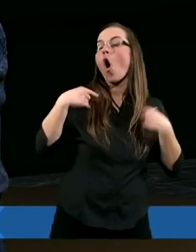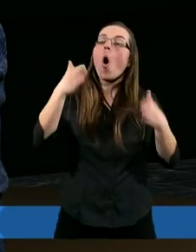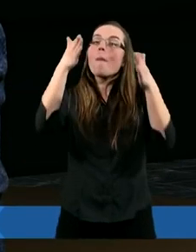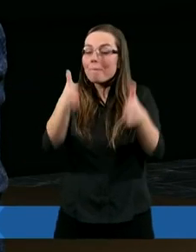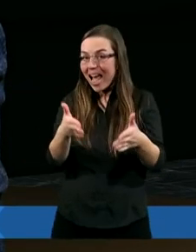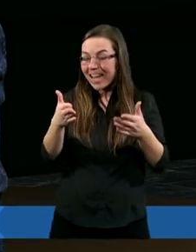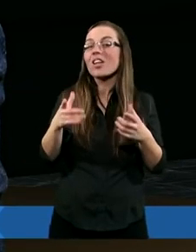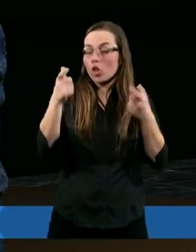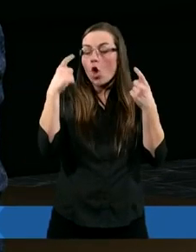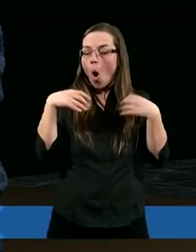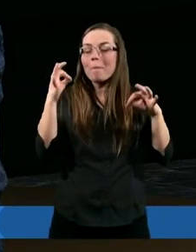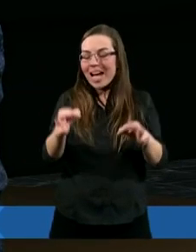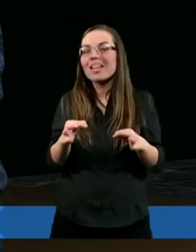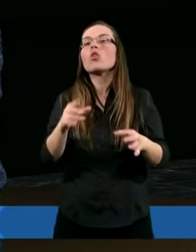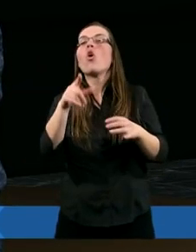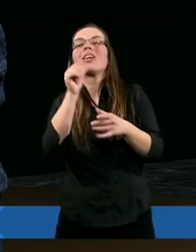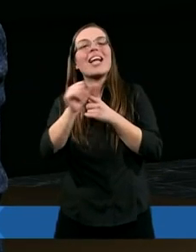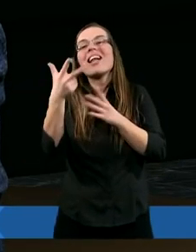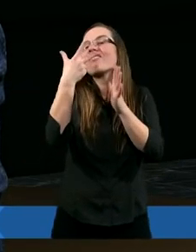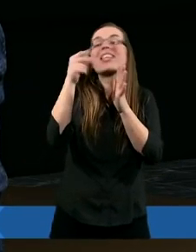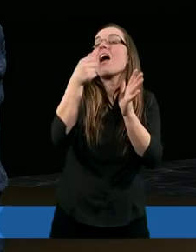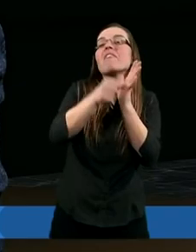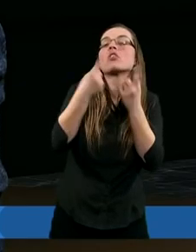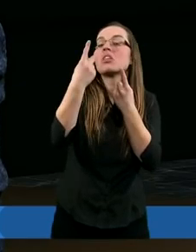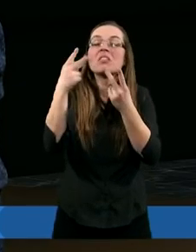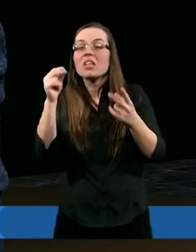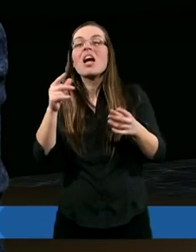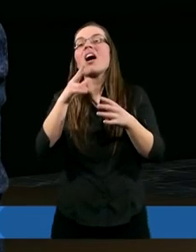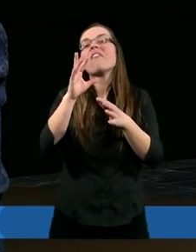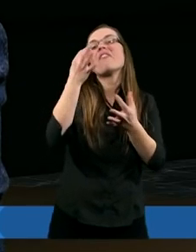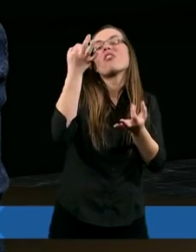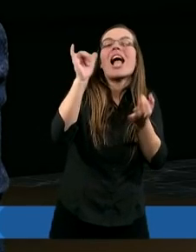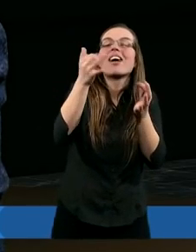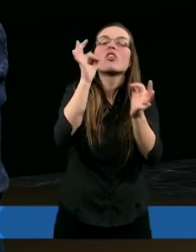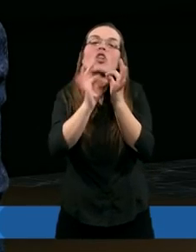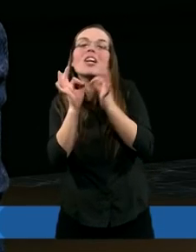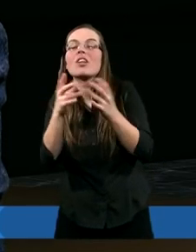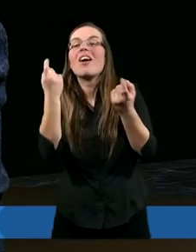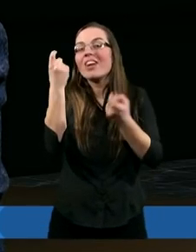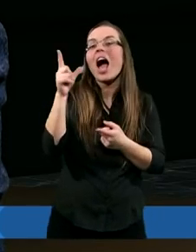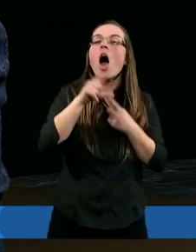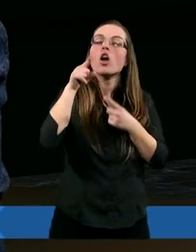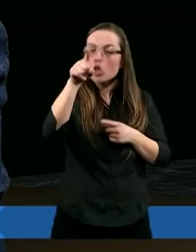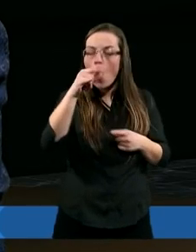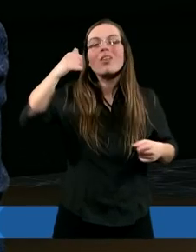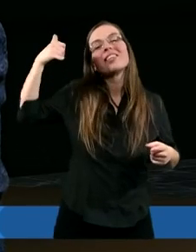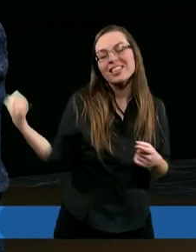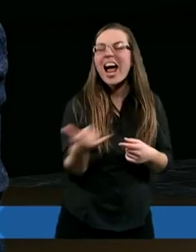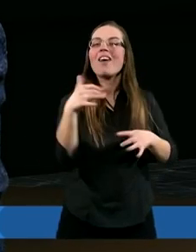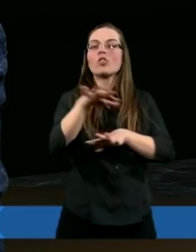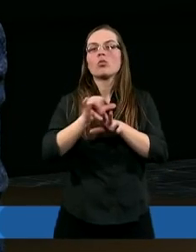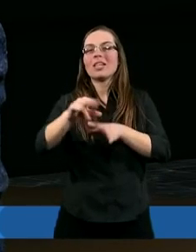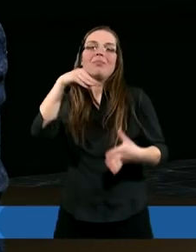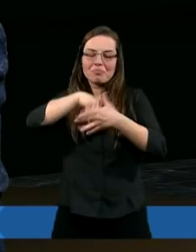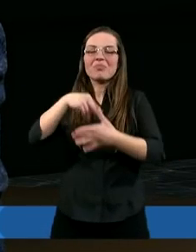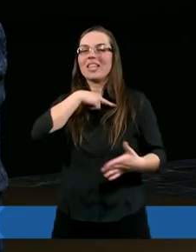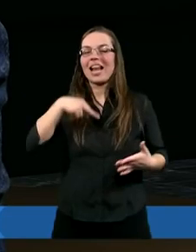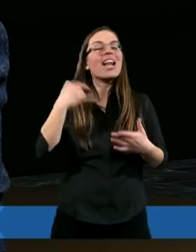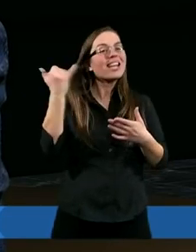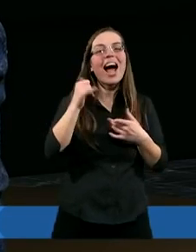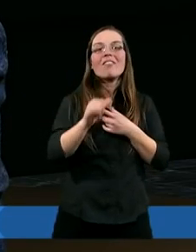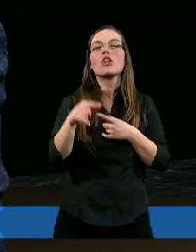obecność, jego bliskość to nie są jakieś wyjątkowe sytuacje, wyrywkowe chwile, ale on zawsze jest z nami. I to